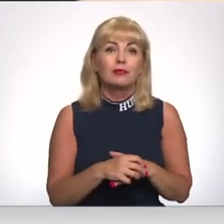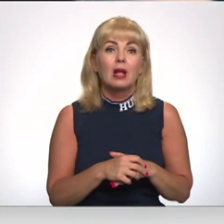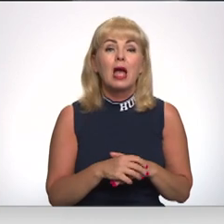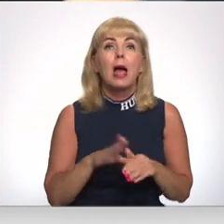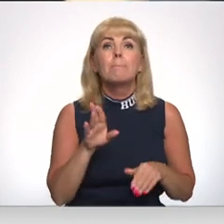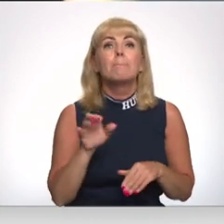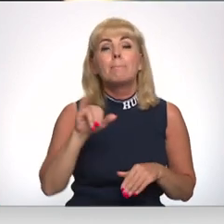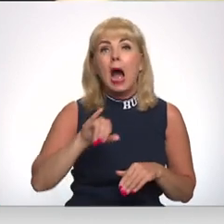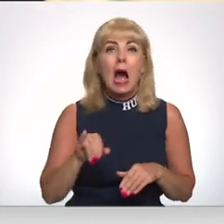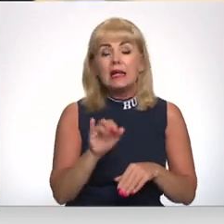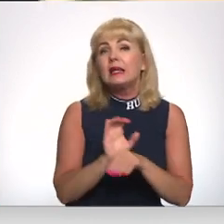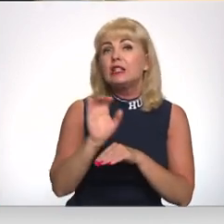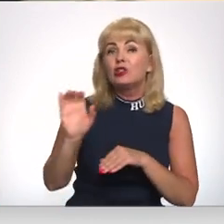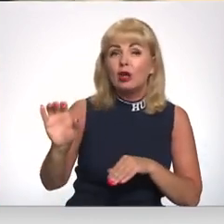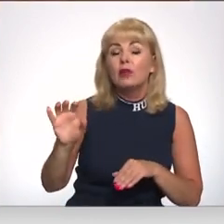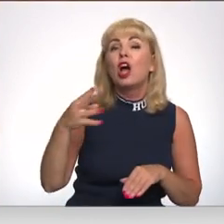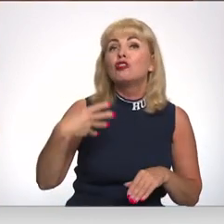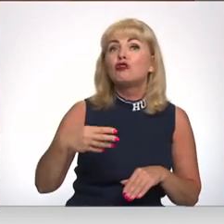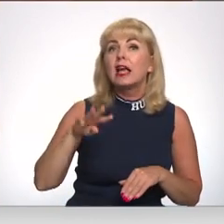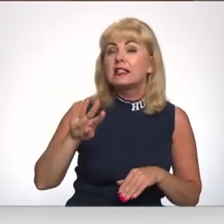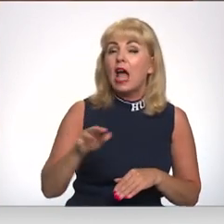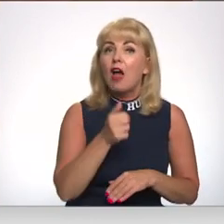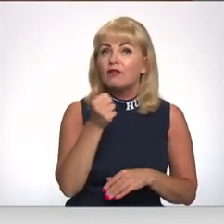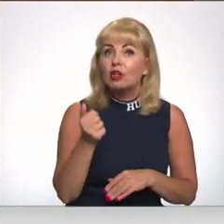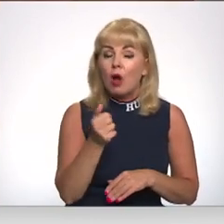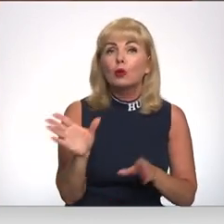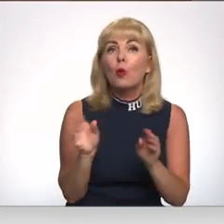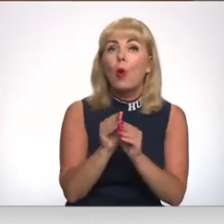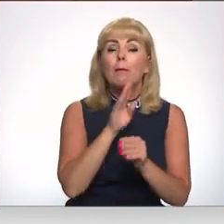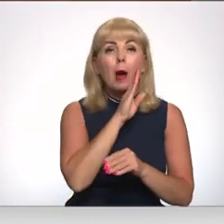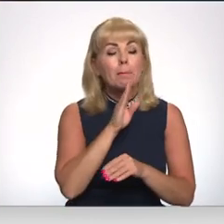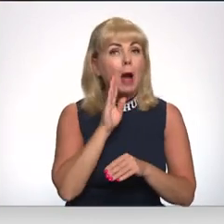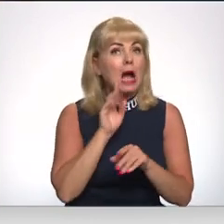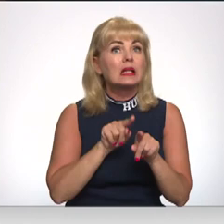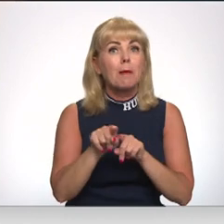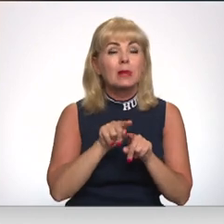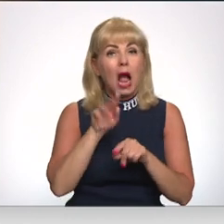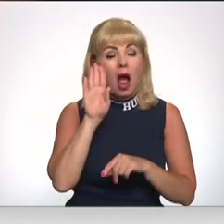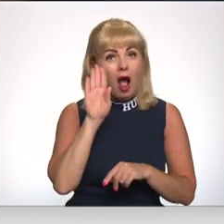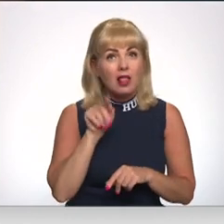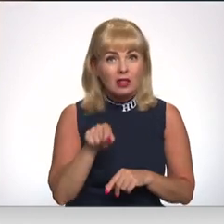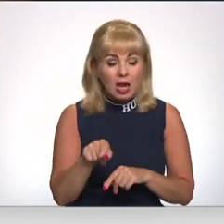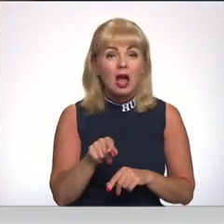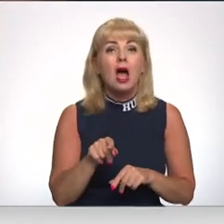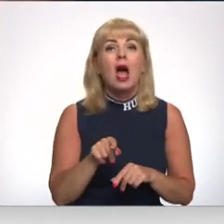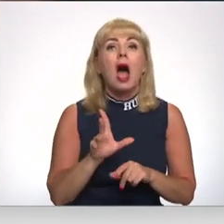Mariju Moiseju izsūtīja 49. Gadā ar māti un brāli. Aizbraucām līdz